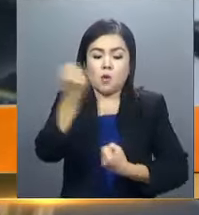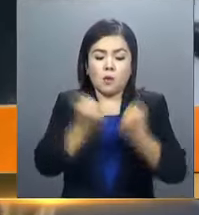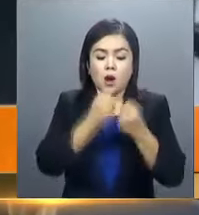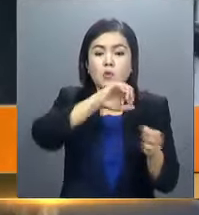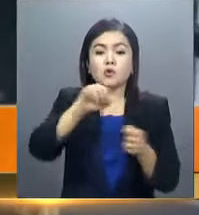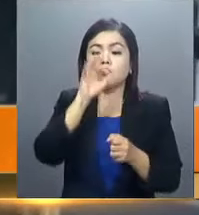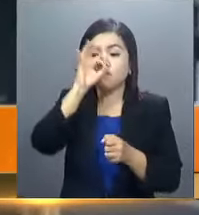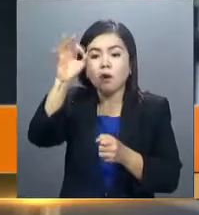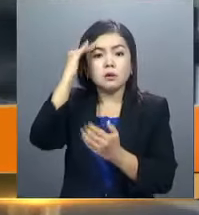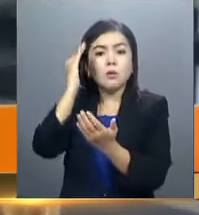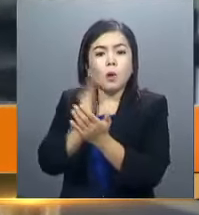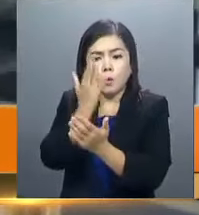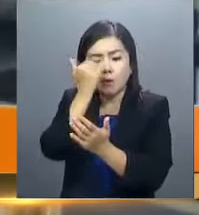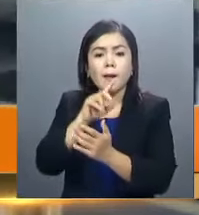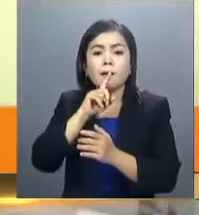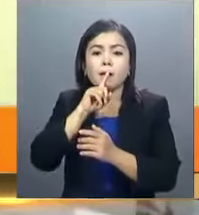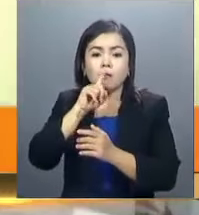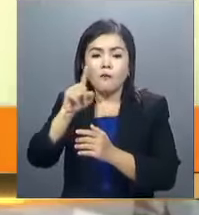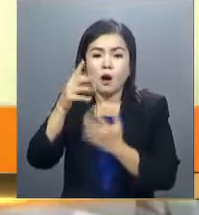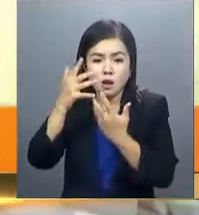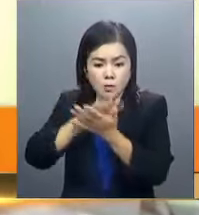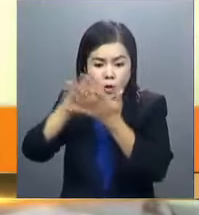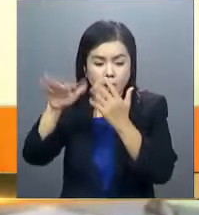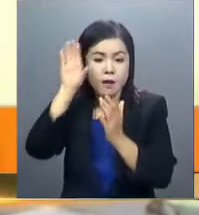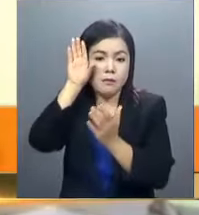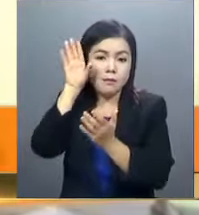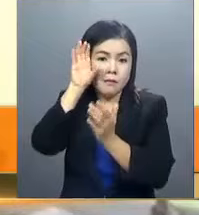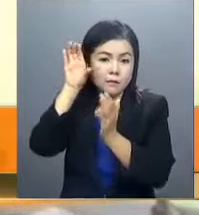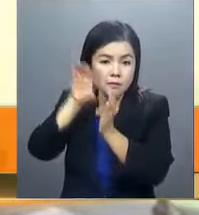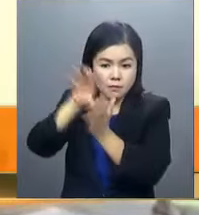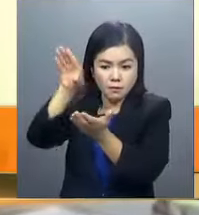ที่จะมีผู้นำคลิปภาพนี้มาโพสต์ในสื่อสังคมออนไลน์